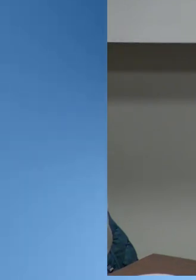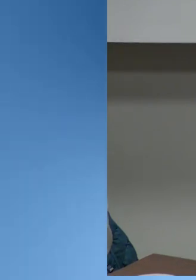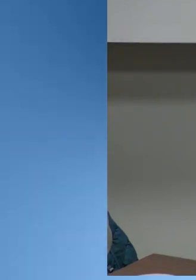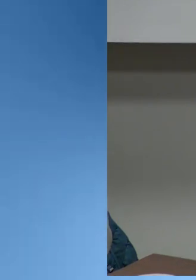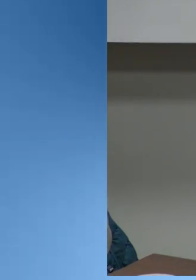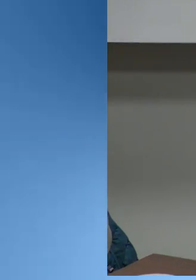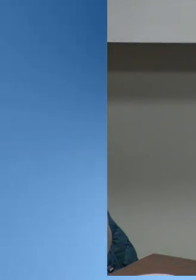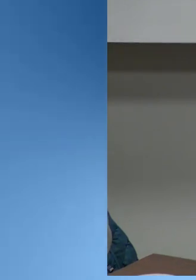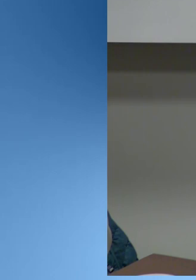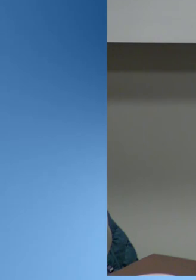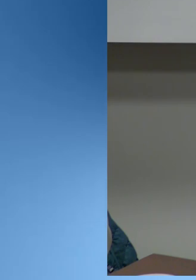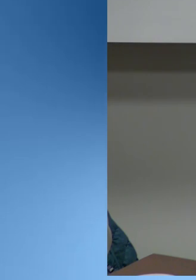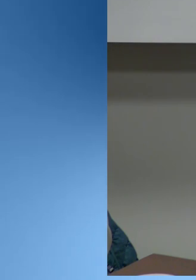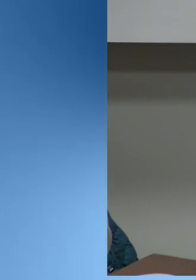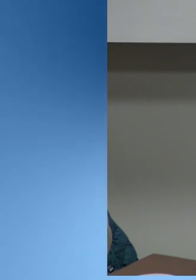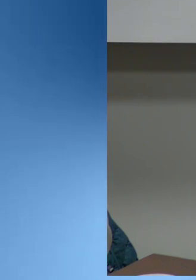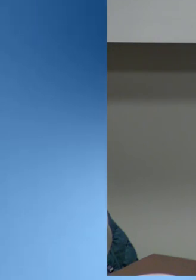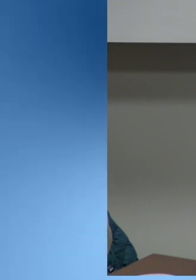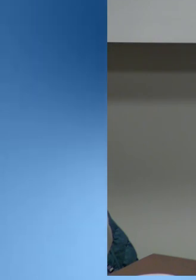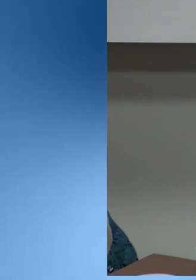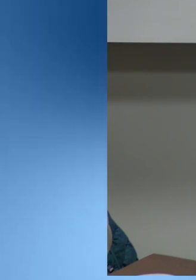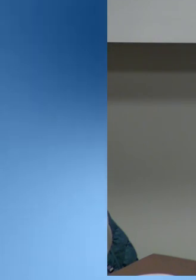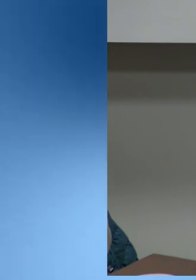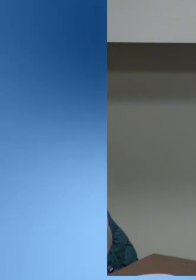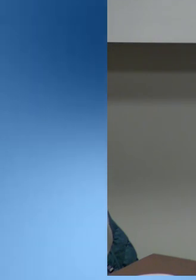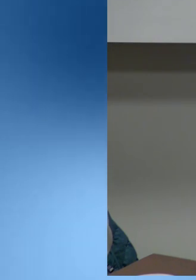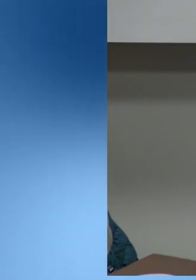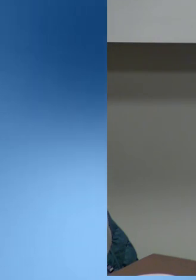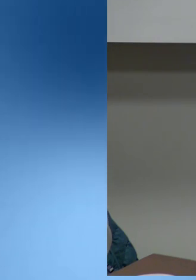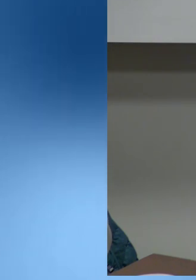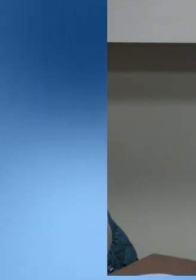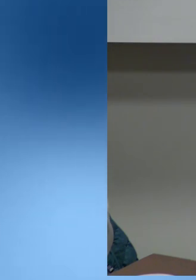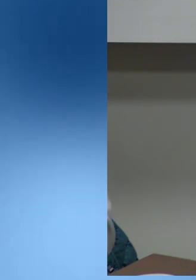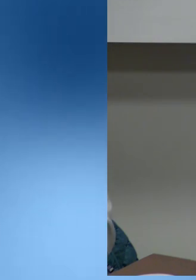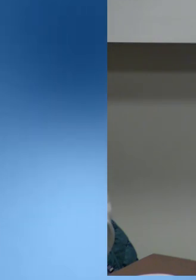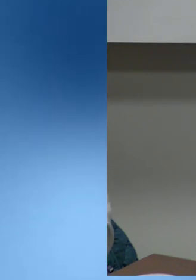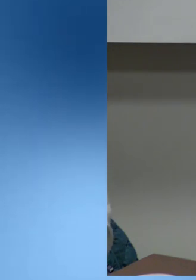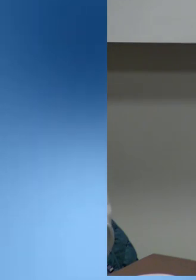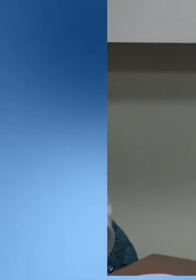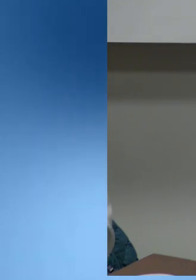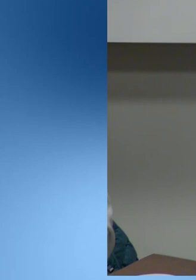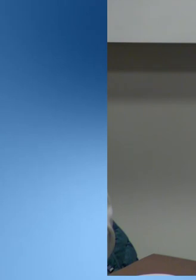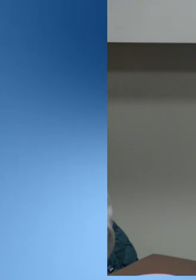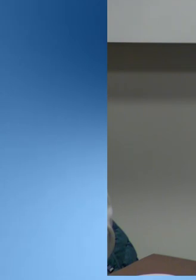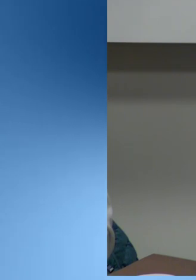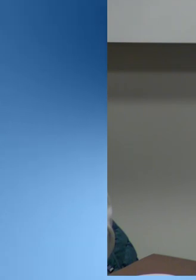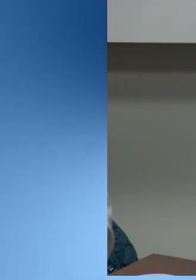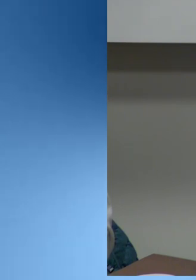délibération qui porte sur l'attribution de subvention enfin on a voté une délibération cadre sur la question il y a quelques mois monsieur